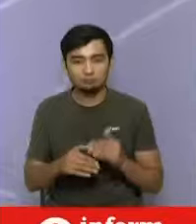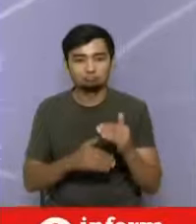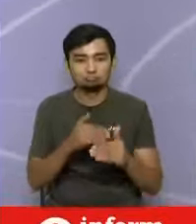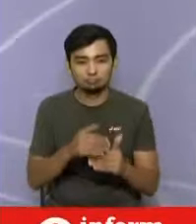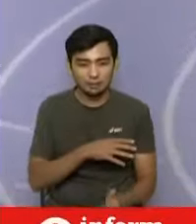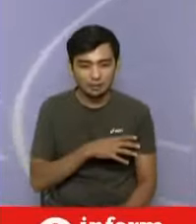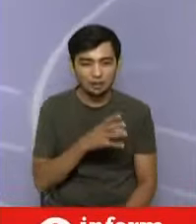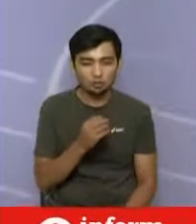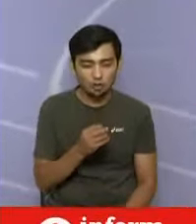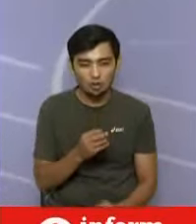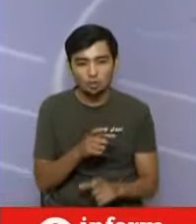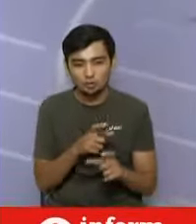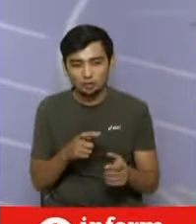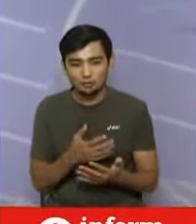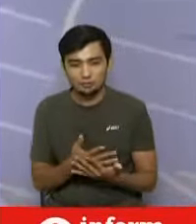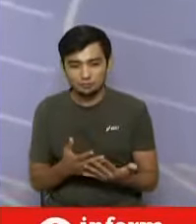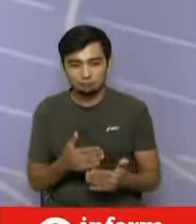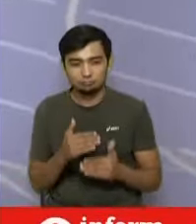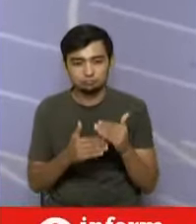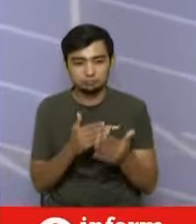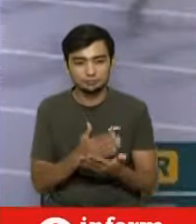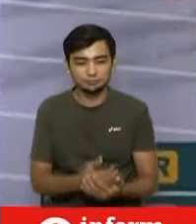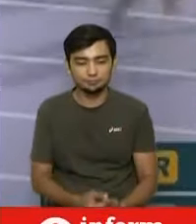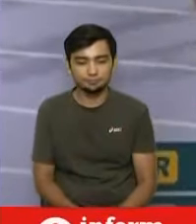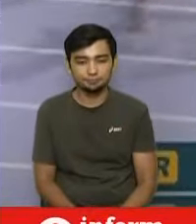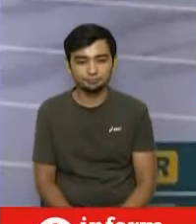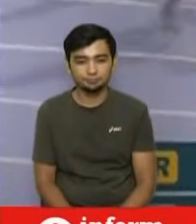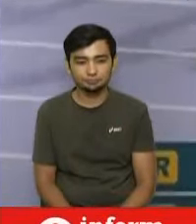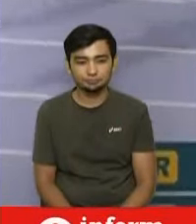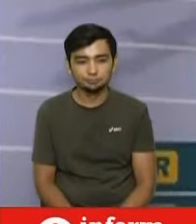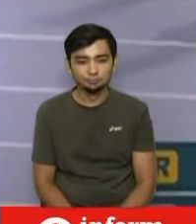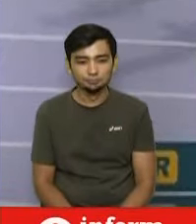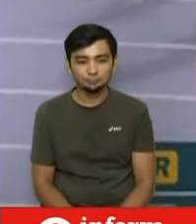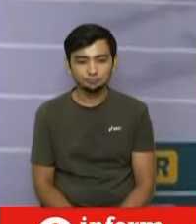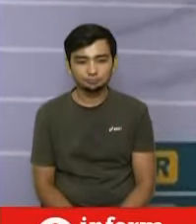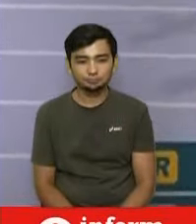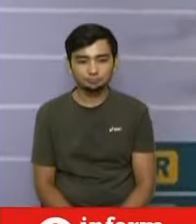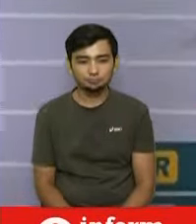енді балуандар да жарыс жолына шықты. Бауыржан Жақсымбет, Думан Сүлеймен, Информбюро.